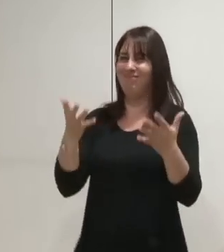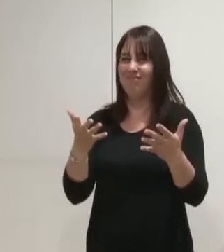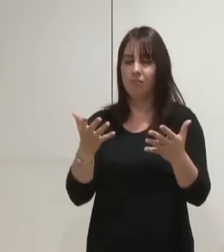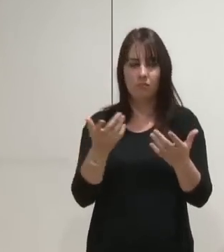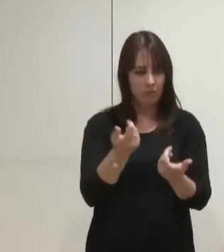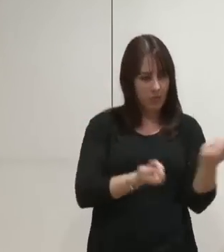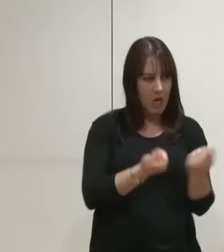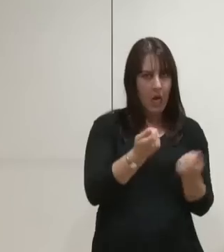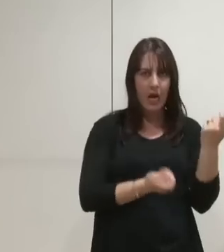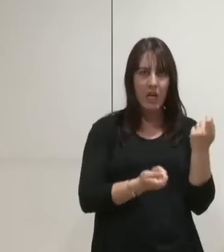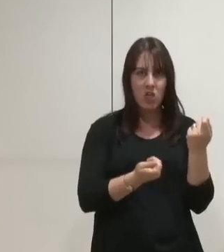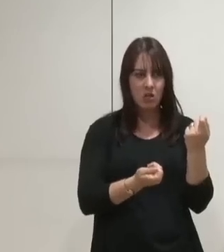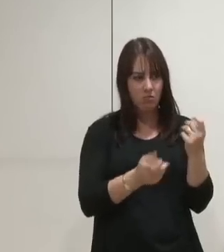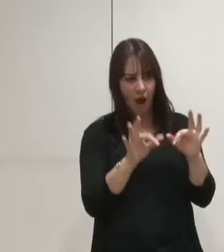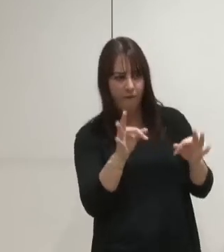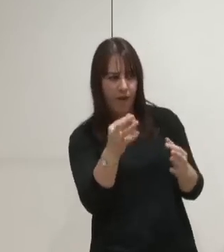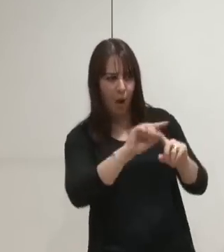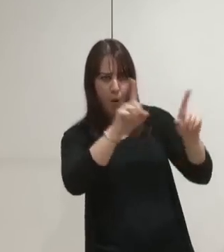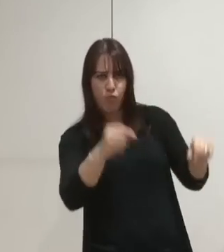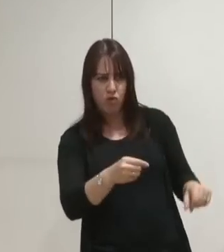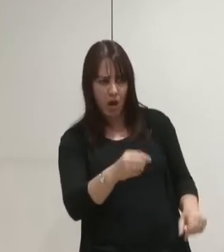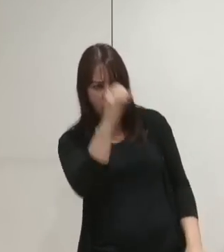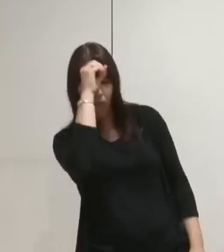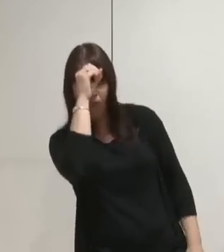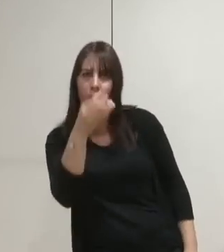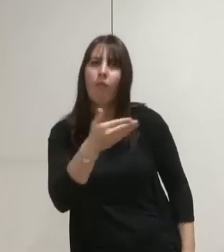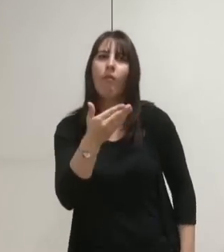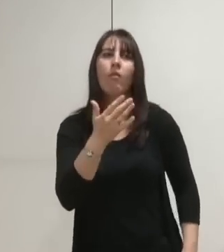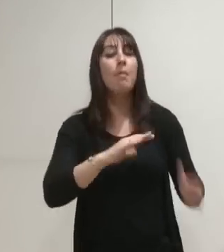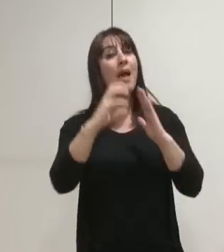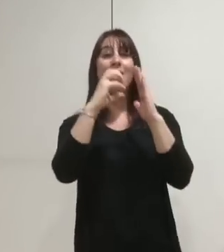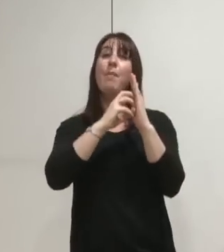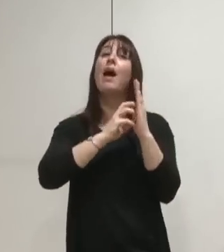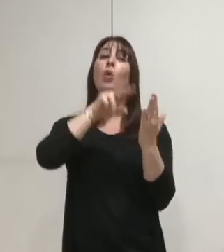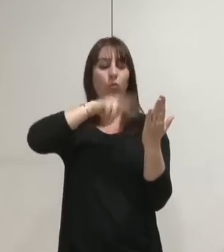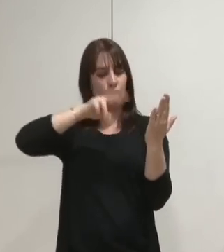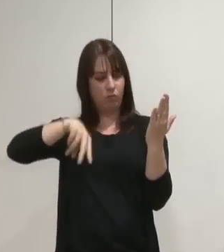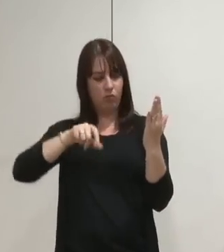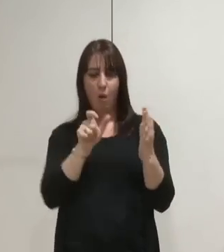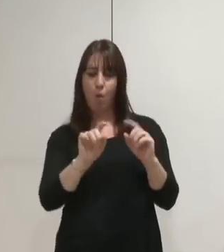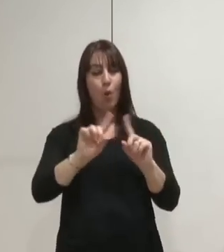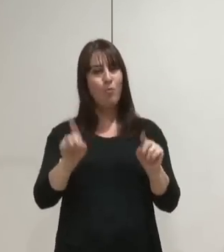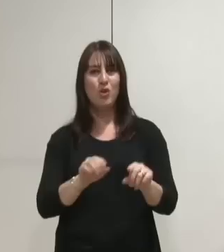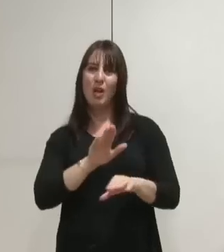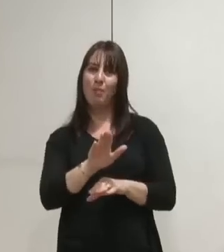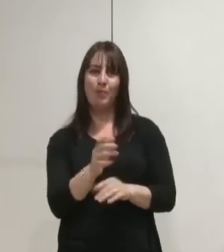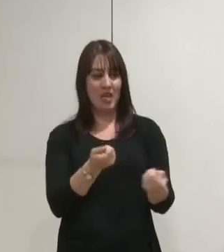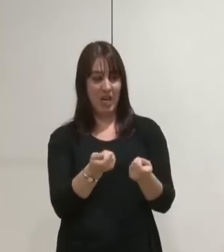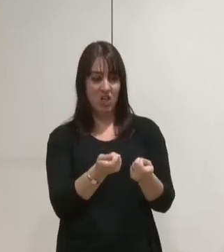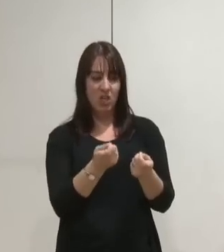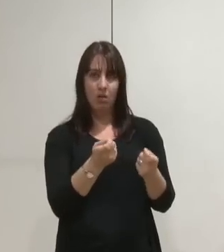dont on n pas la moindre idée du budget pourtant quand on lit votre délibération le mot budget de la régie apparaît